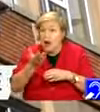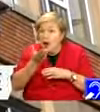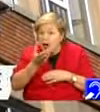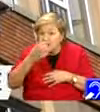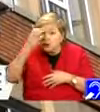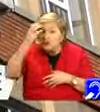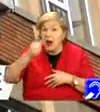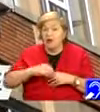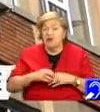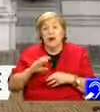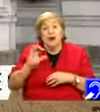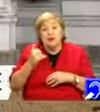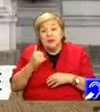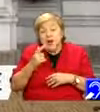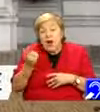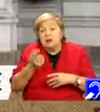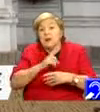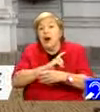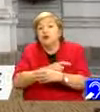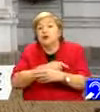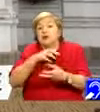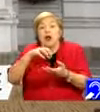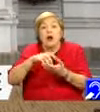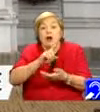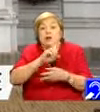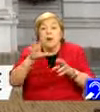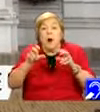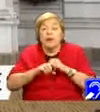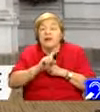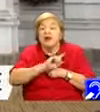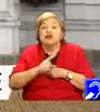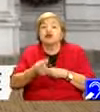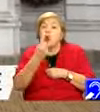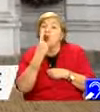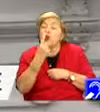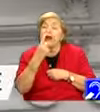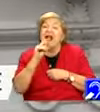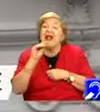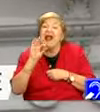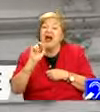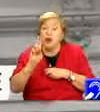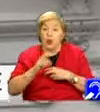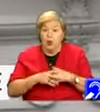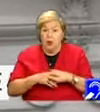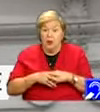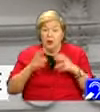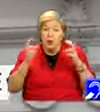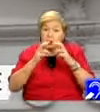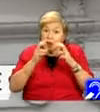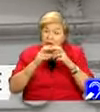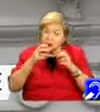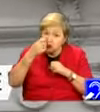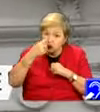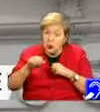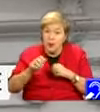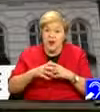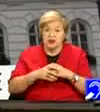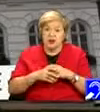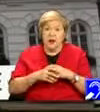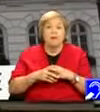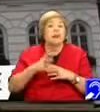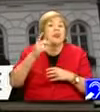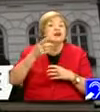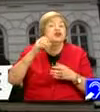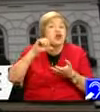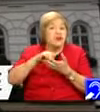până acum autoritățile locale nu au primit niciun leu. În plus, situația de pe piața de energie complică lucrurile. Termocentrala care